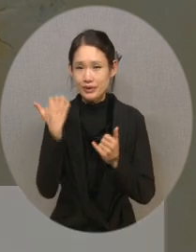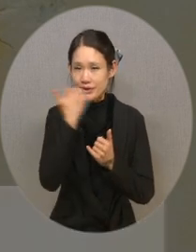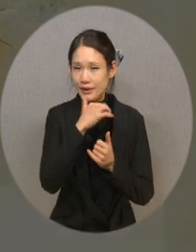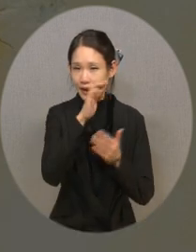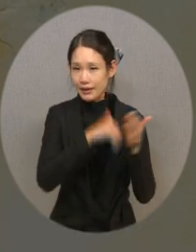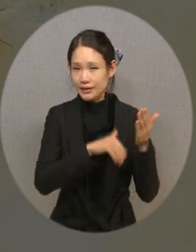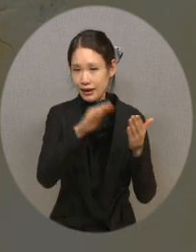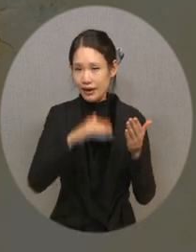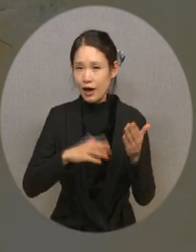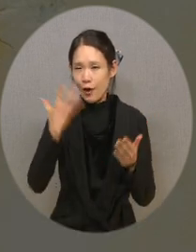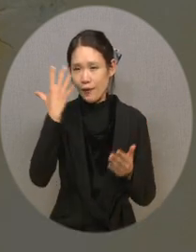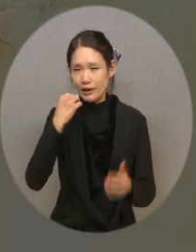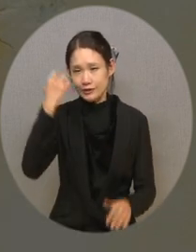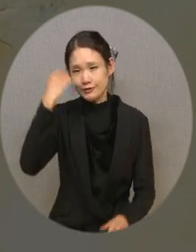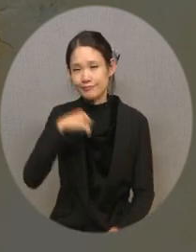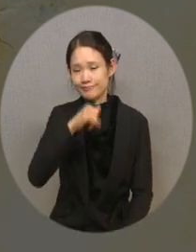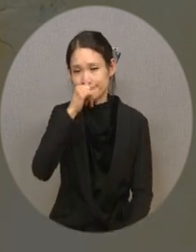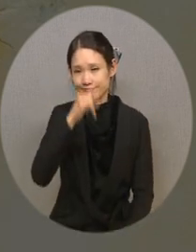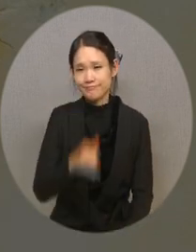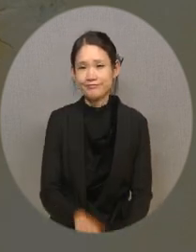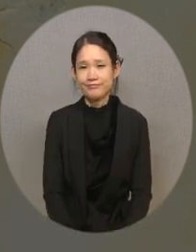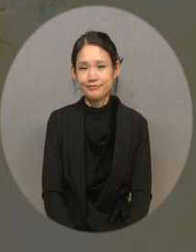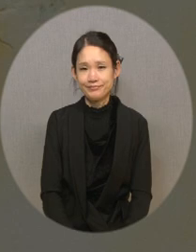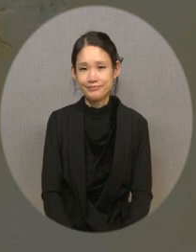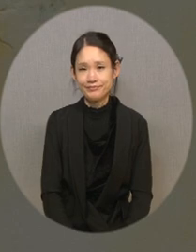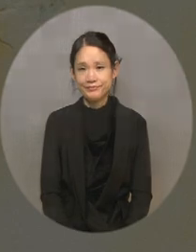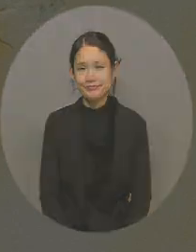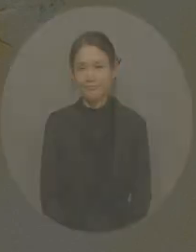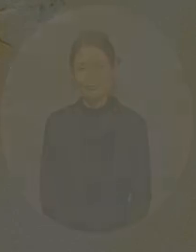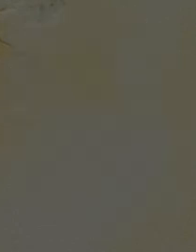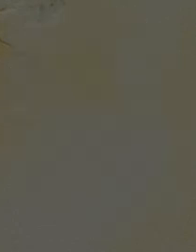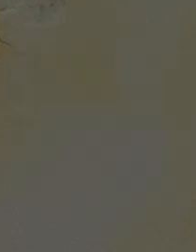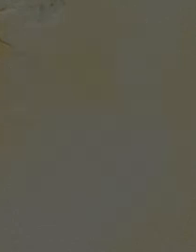사용하는 원숙함이 느껴집니다.